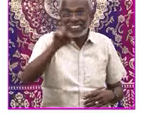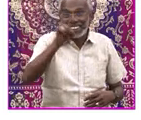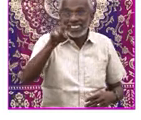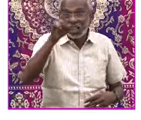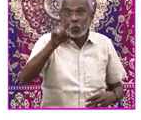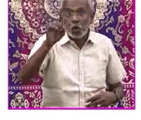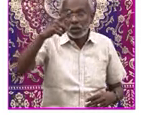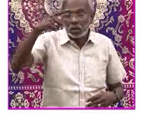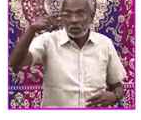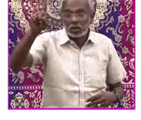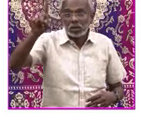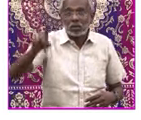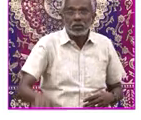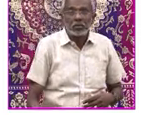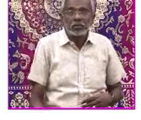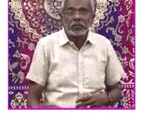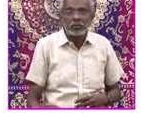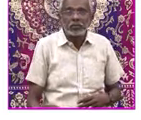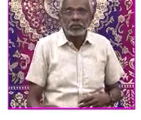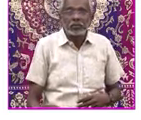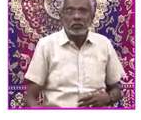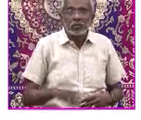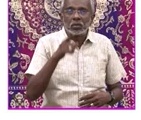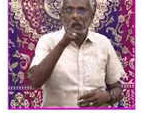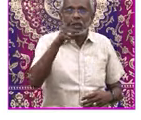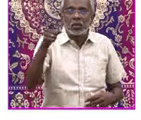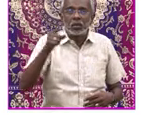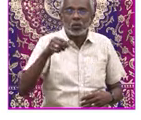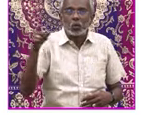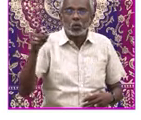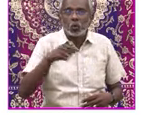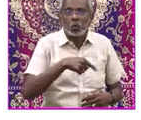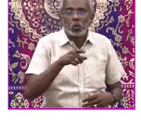சொன்னீர்கள் மாணவர்களே. கலிங்க வீரர்களிடையே